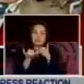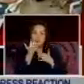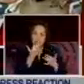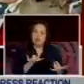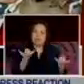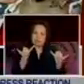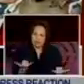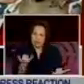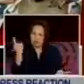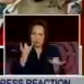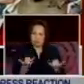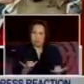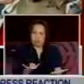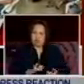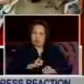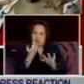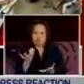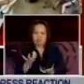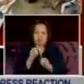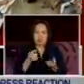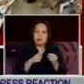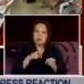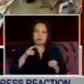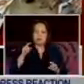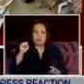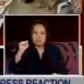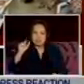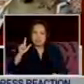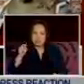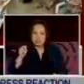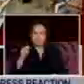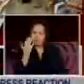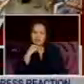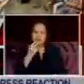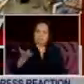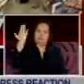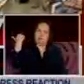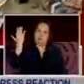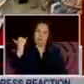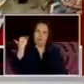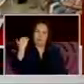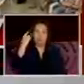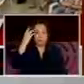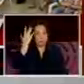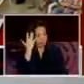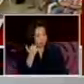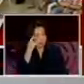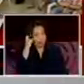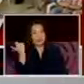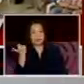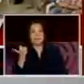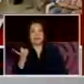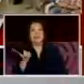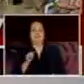kayo nagalit tungkol sa loophole na yan? Bakit doon pa? Dahil yung iba sa atin, ginagamit yung